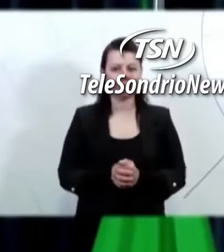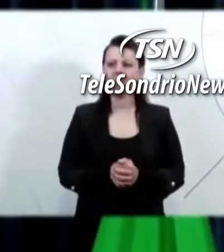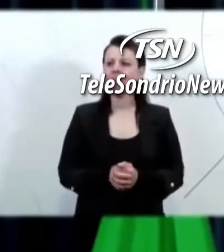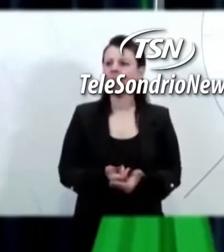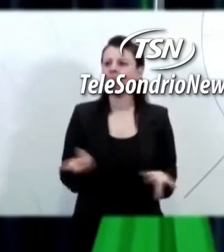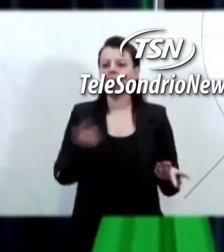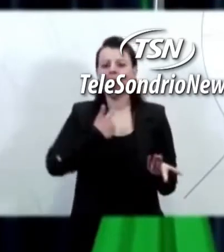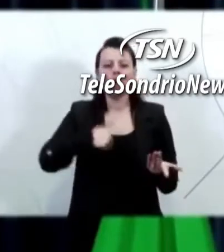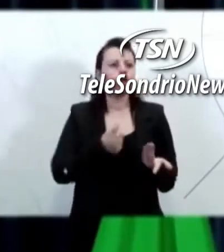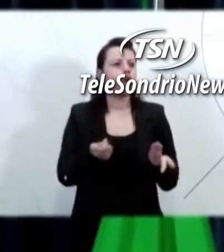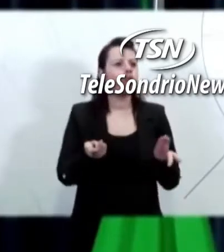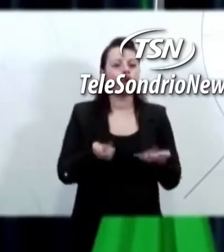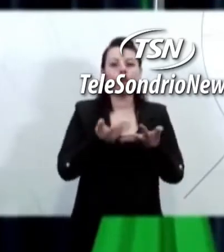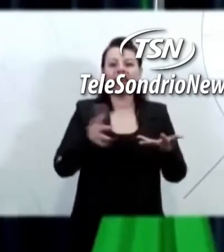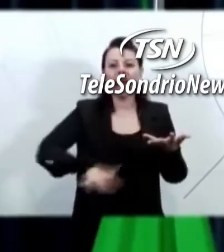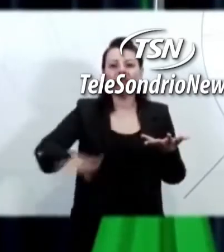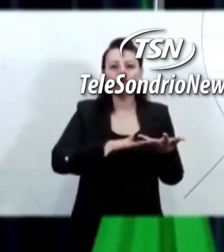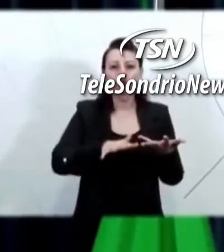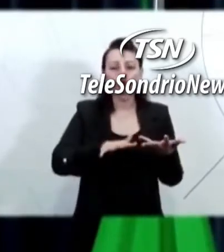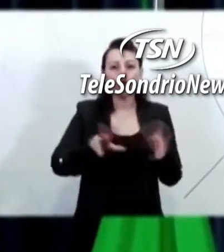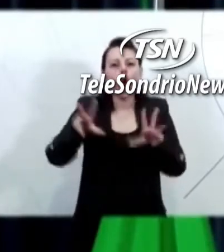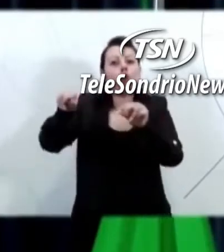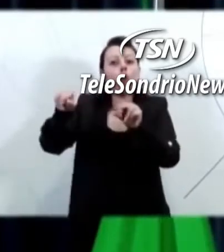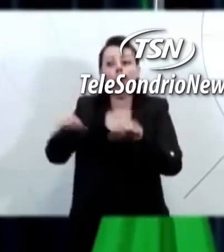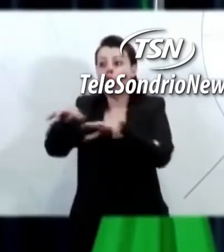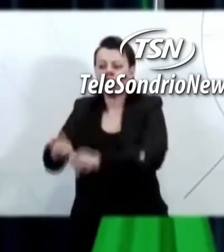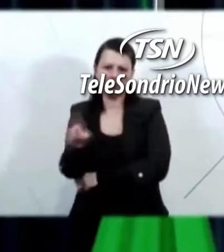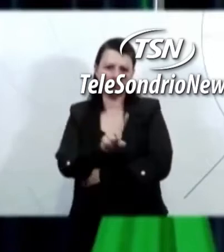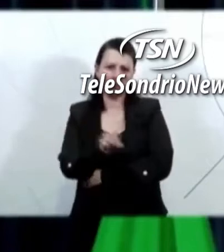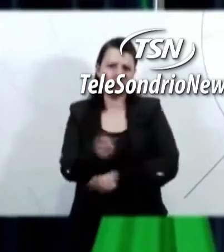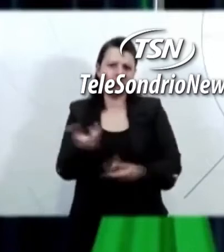suolo quindi avremo rigenerazione dei fabbricati portandoli